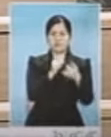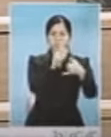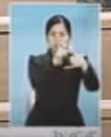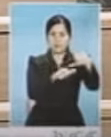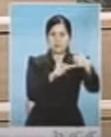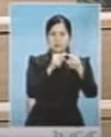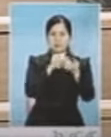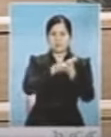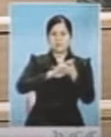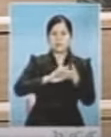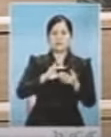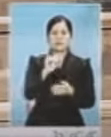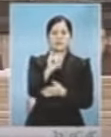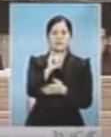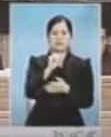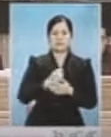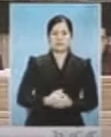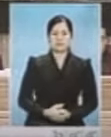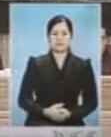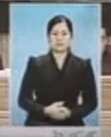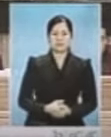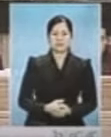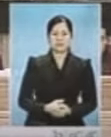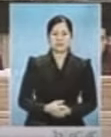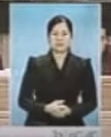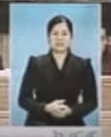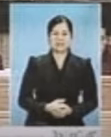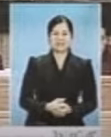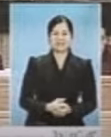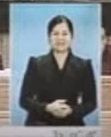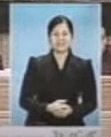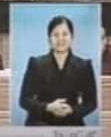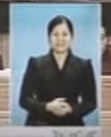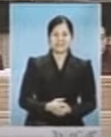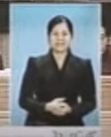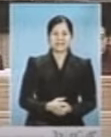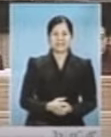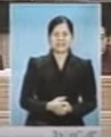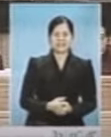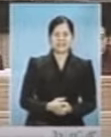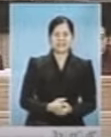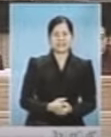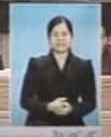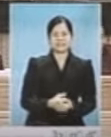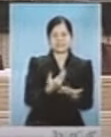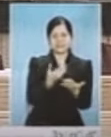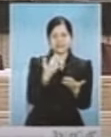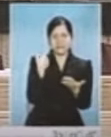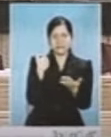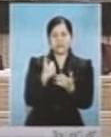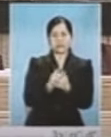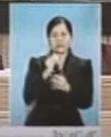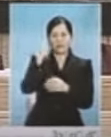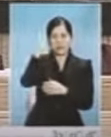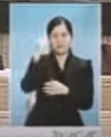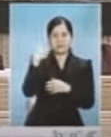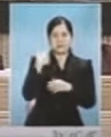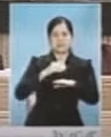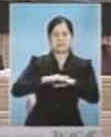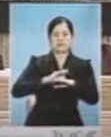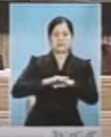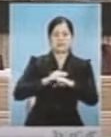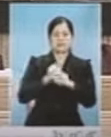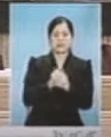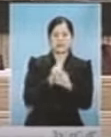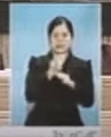ค่ะ ครับขอบคุณนะท่านรังสิมาก็เห็นว่าผมควบคุมการประชุมพอท่านประสิทธิ์พูดปั๊บผมท้วงทันทีแล้วนะครับว่าท่